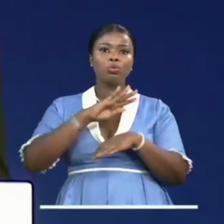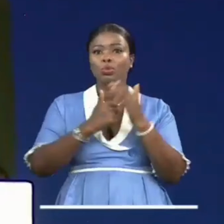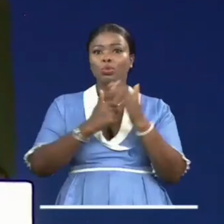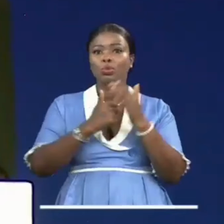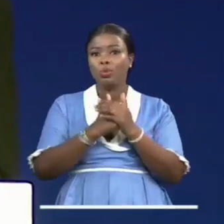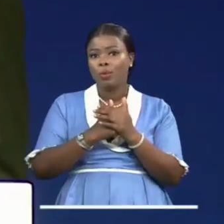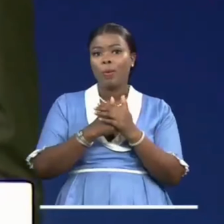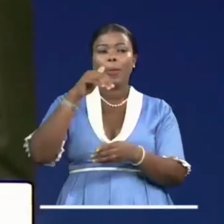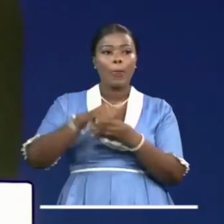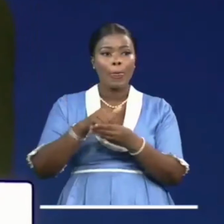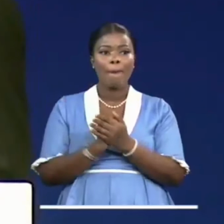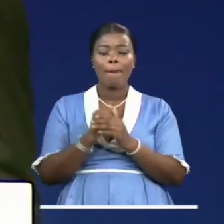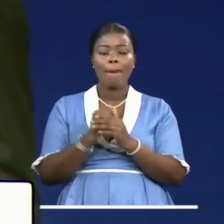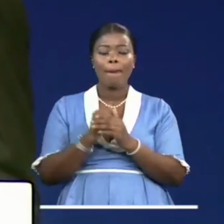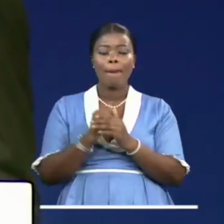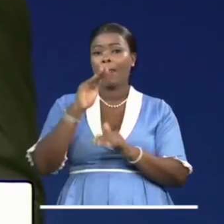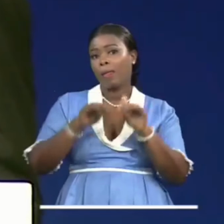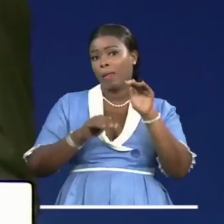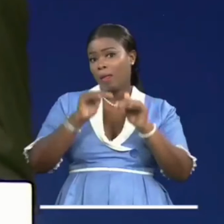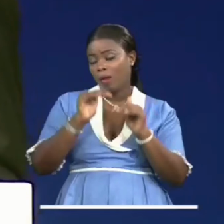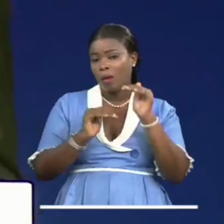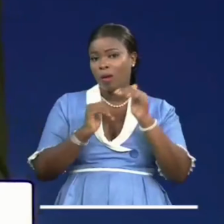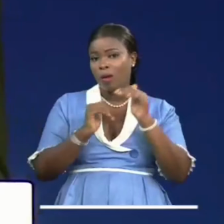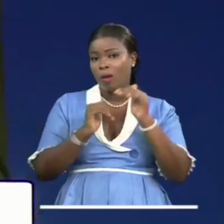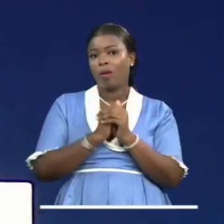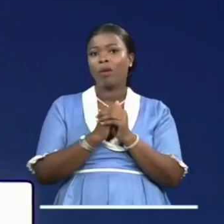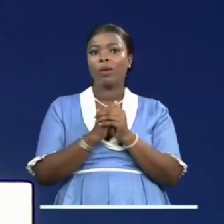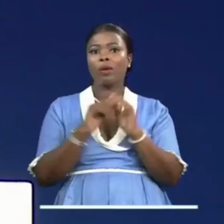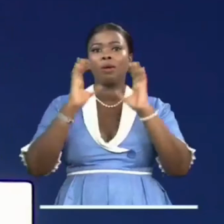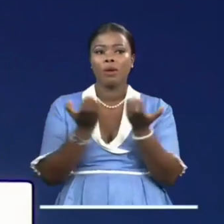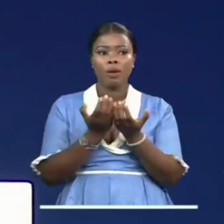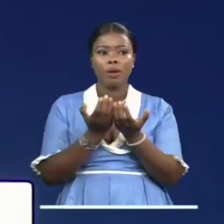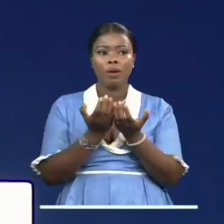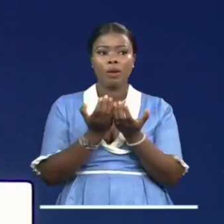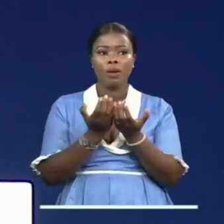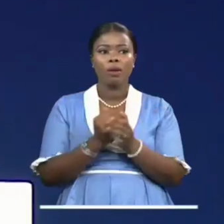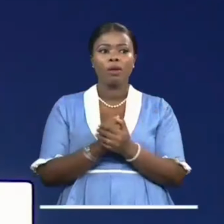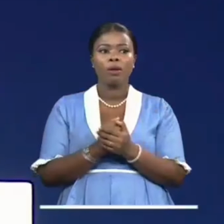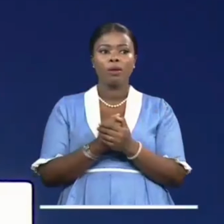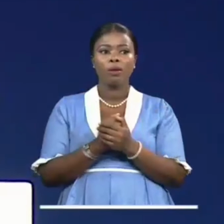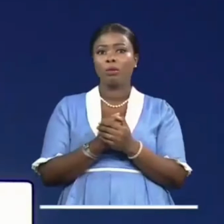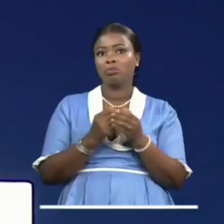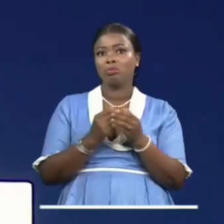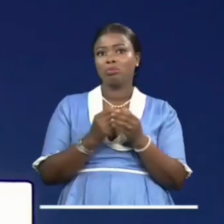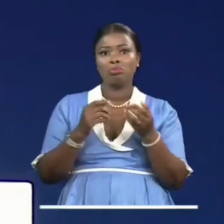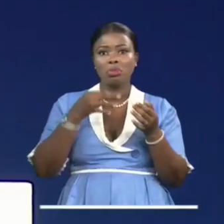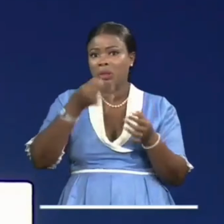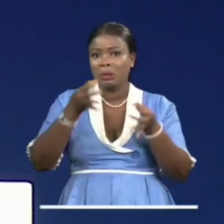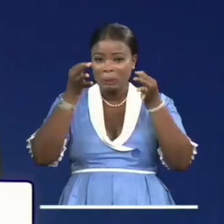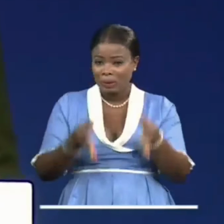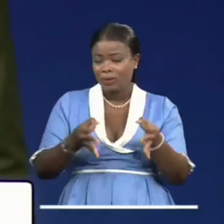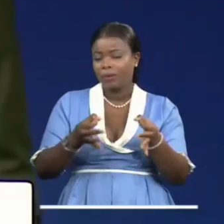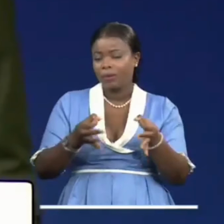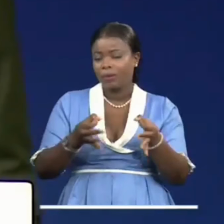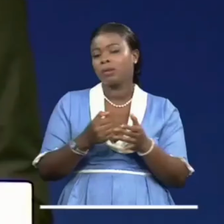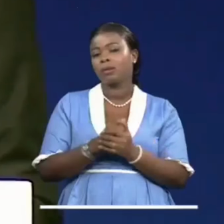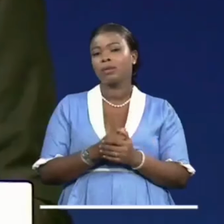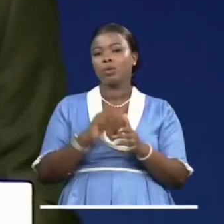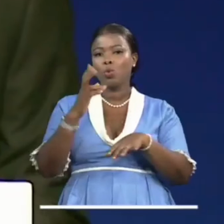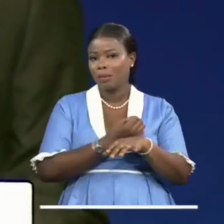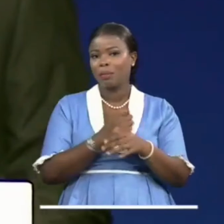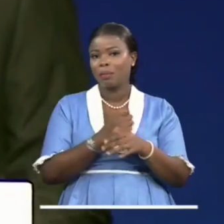équilibres macroéconomi c'est dans un cadre macroobudgétaire défini ass ça c'est le trè défi